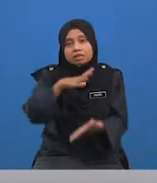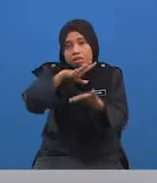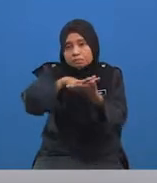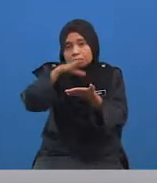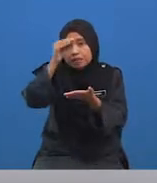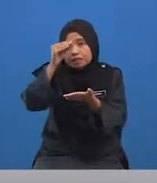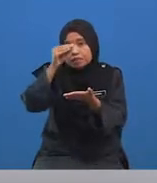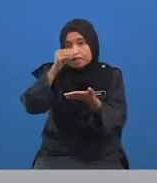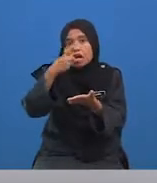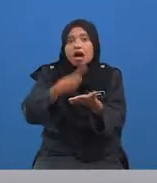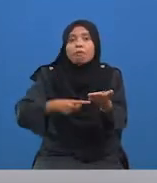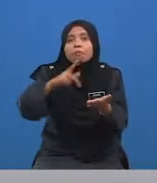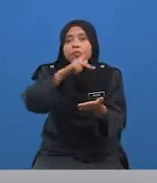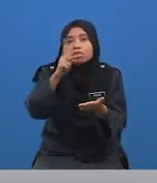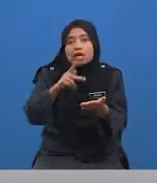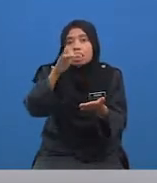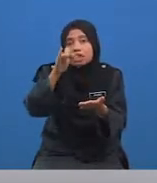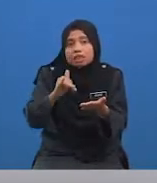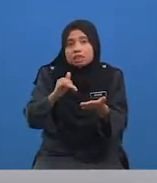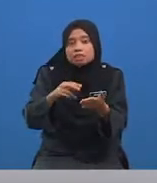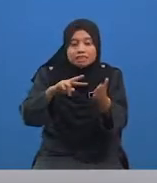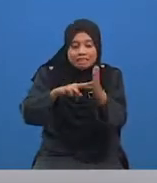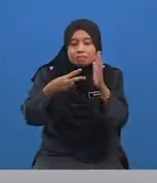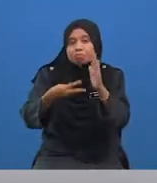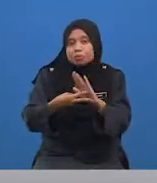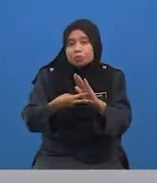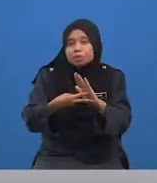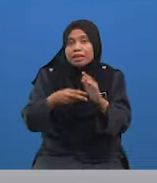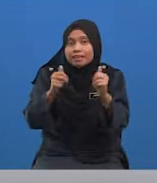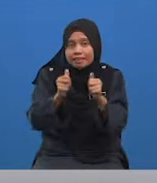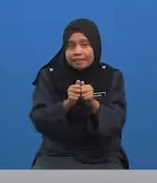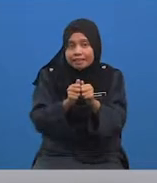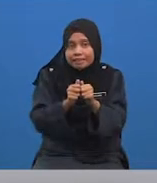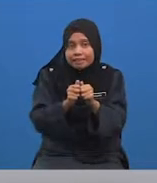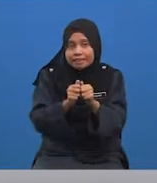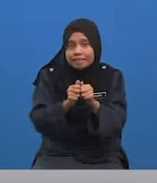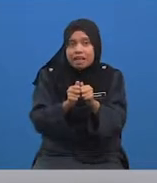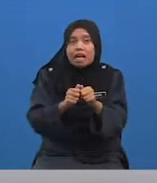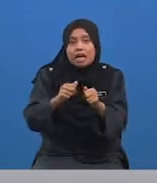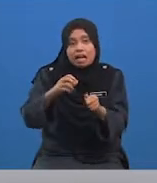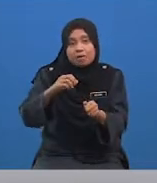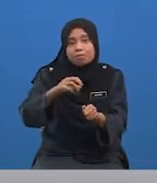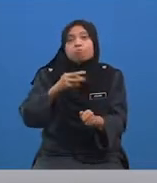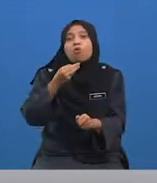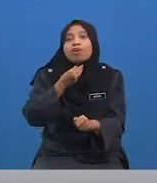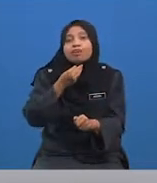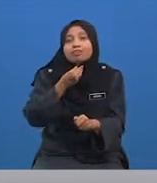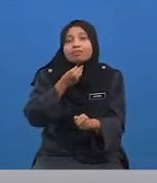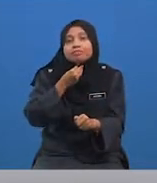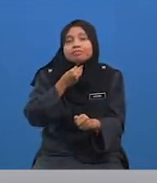pelajari apakah yang dimaksudkan dengan etika penggunaan